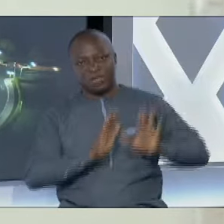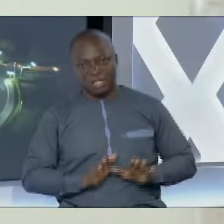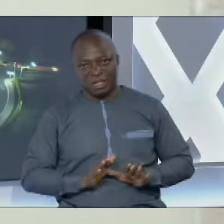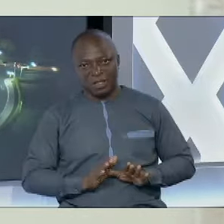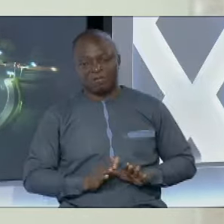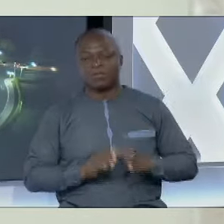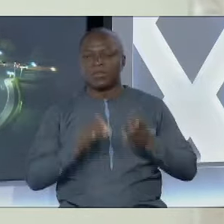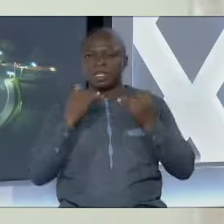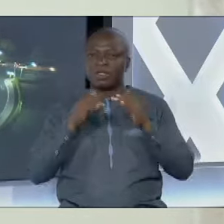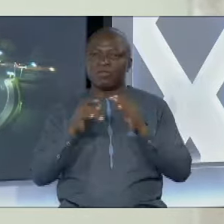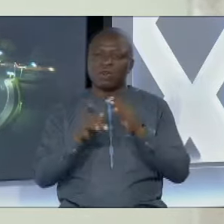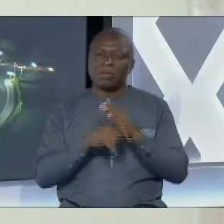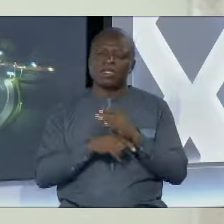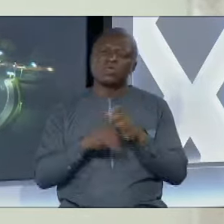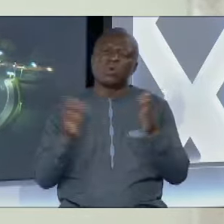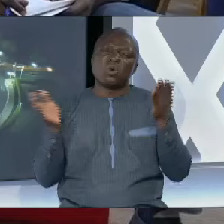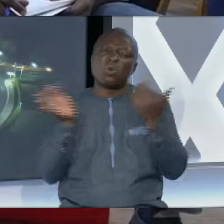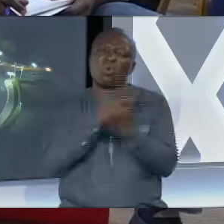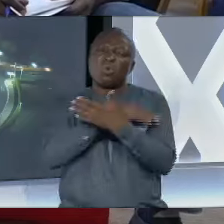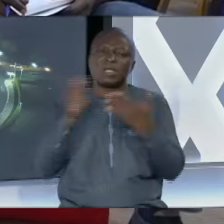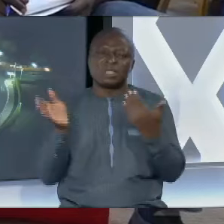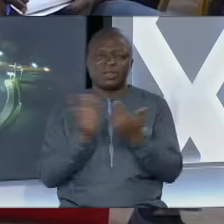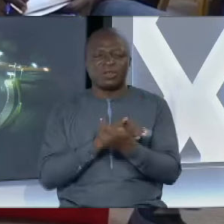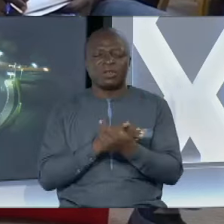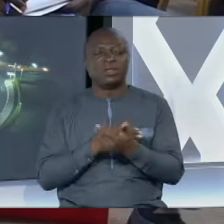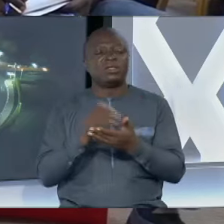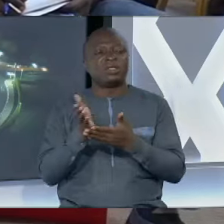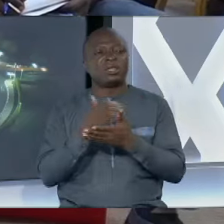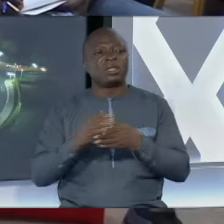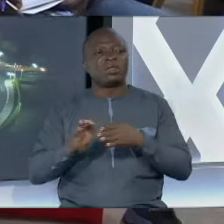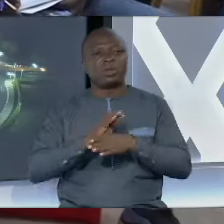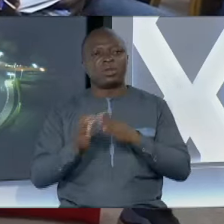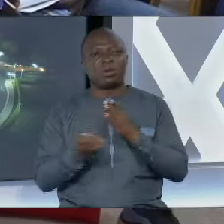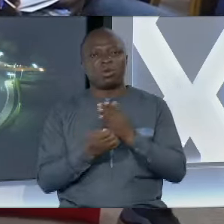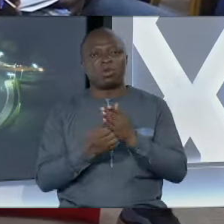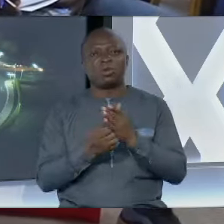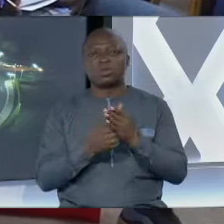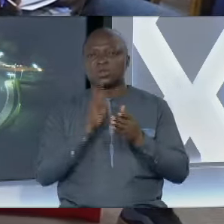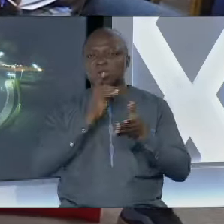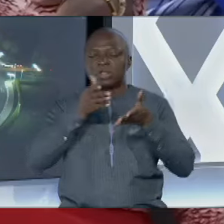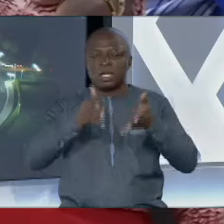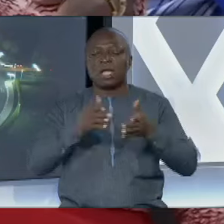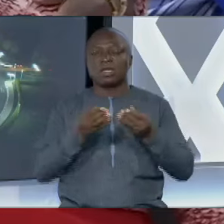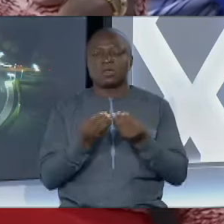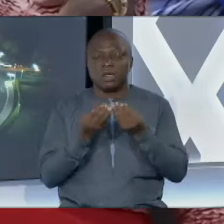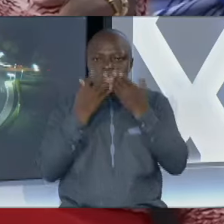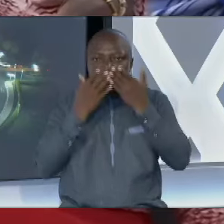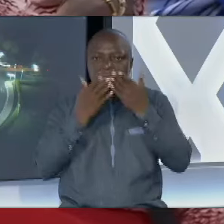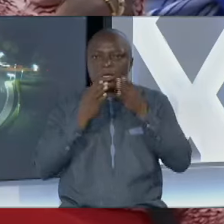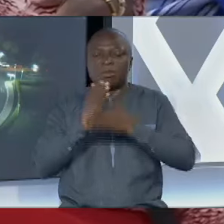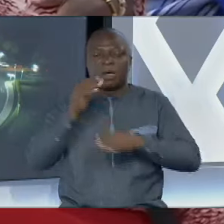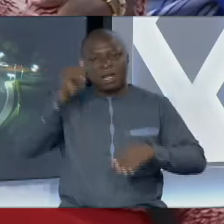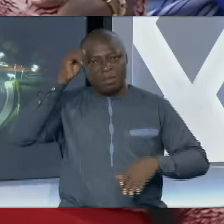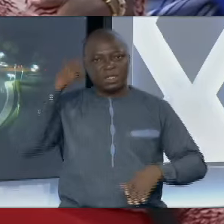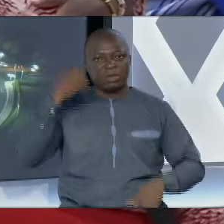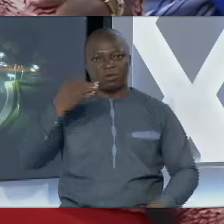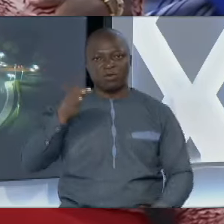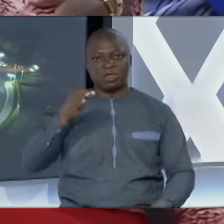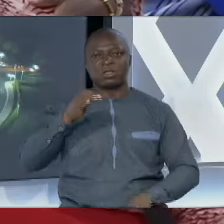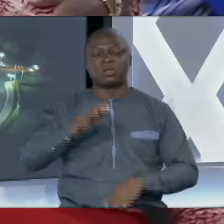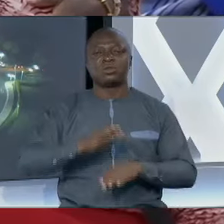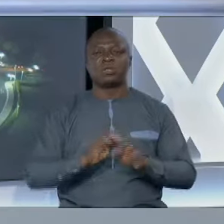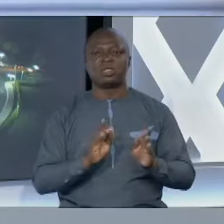des informations oisives. Les opérateurs économiques présents ont également été renseignés par l'ambassade de France sur